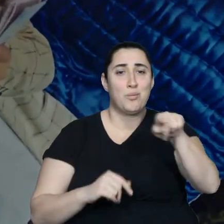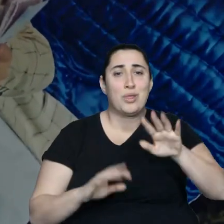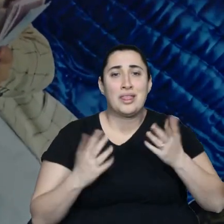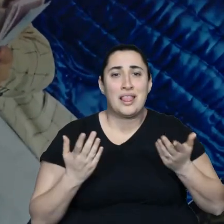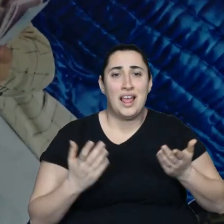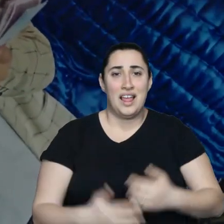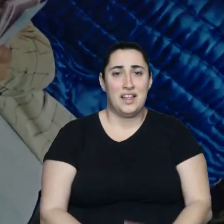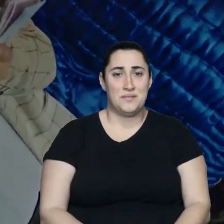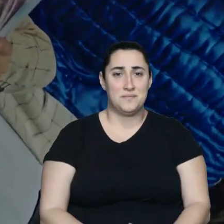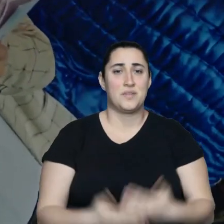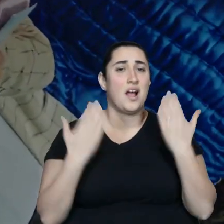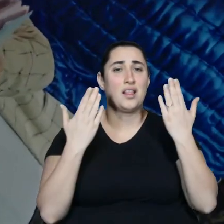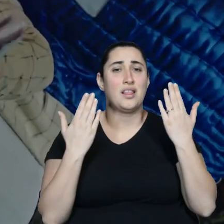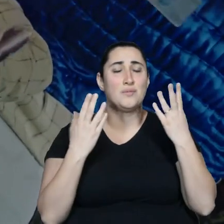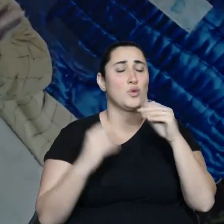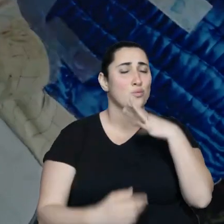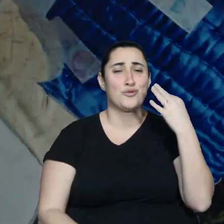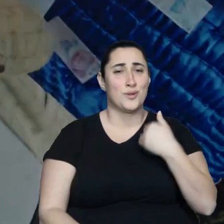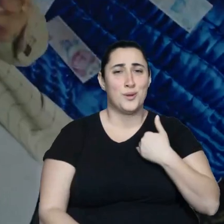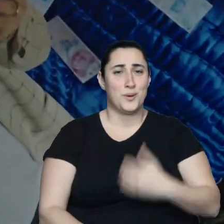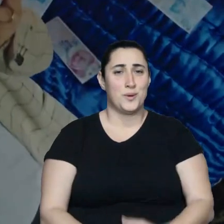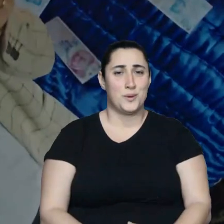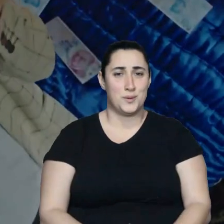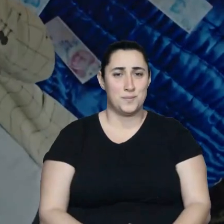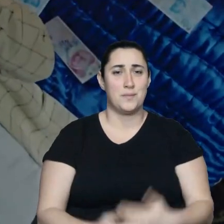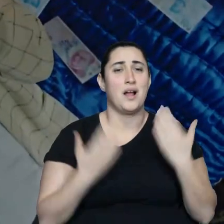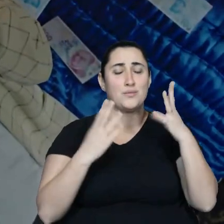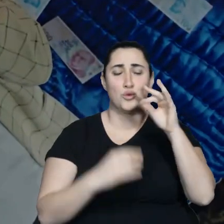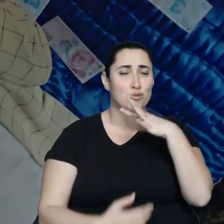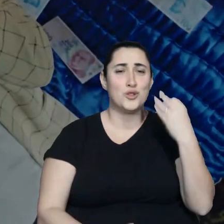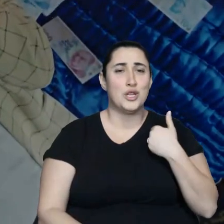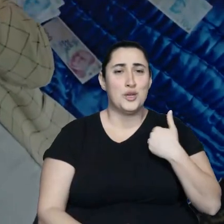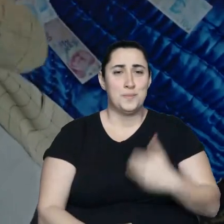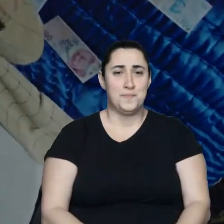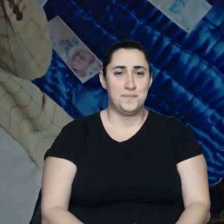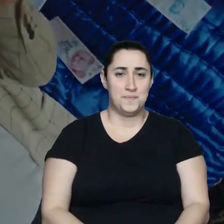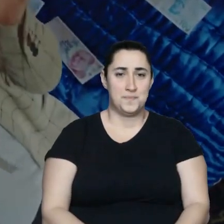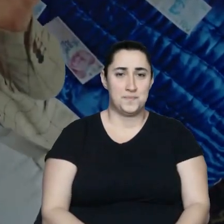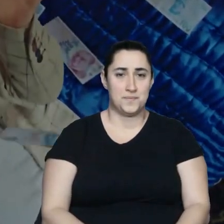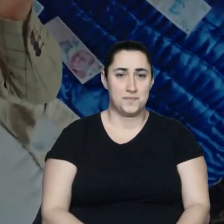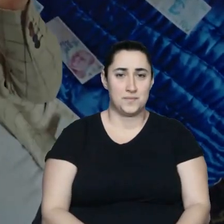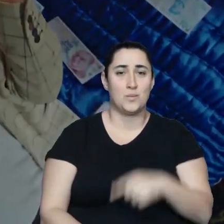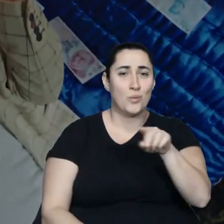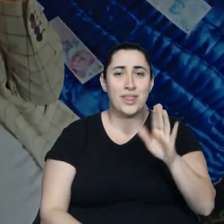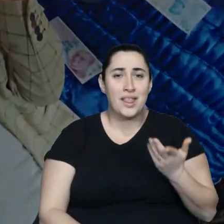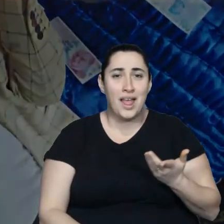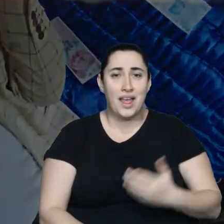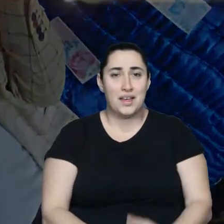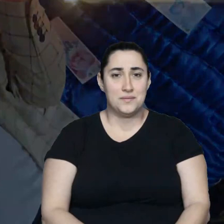ne? Allah'ım çok mutluyum. Allah'ım çok mutluyum. Bunlar